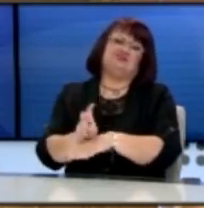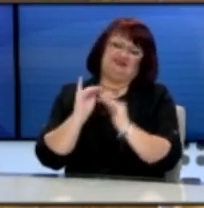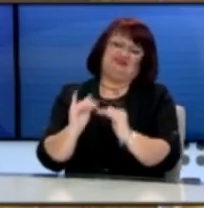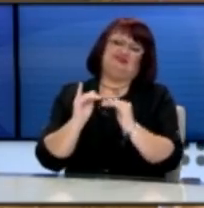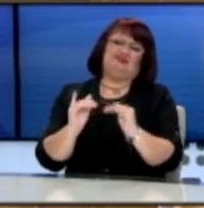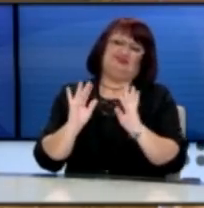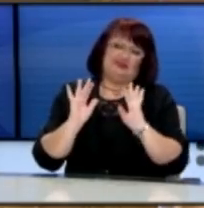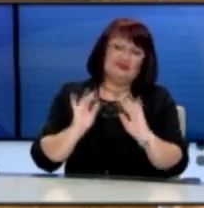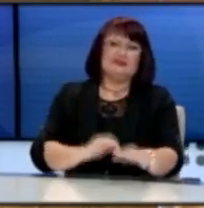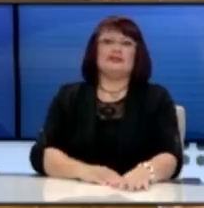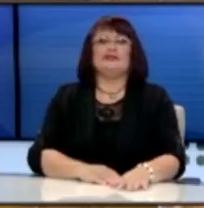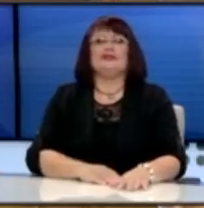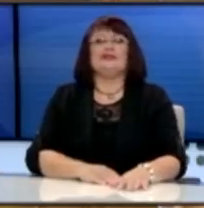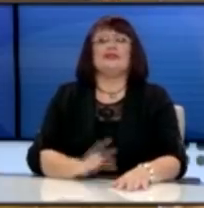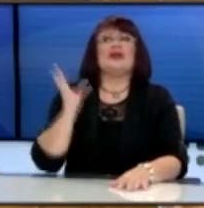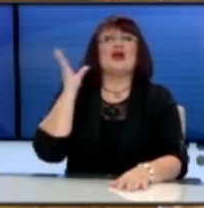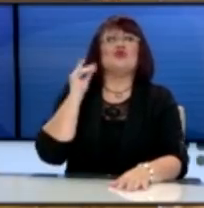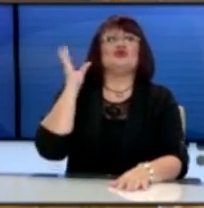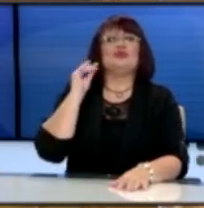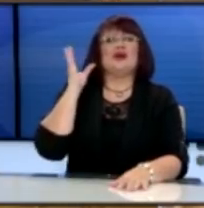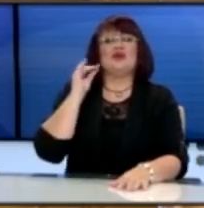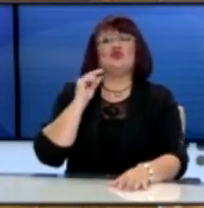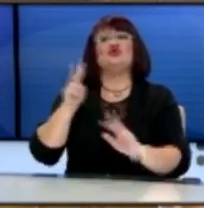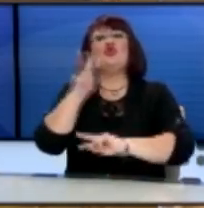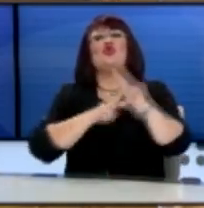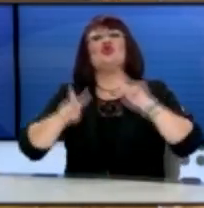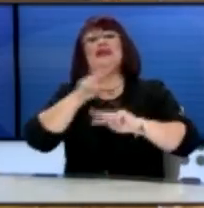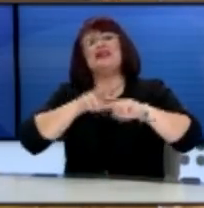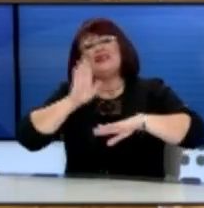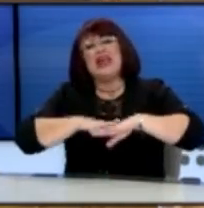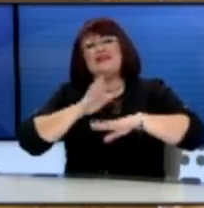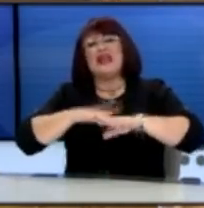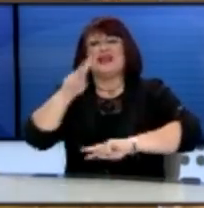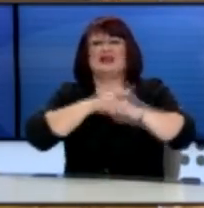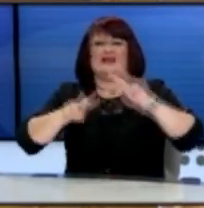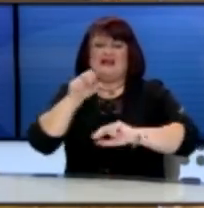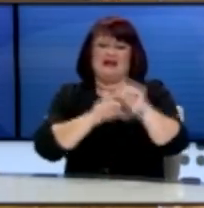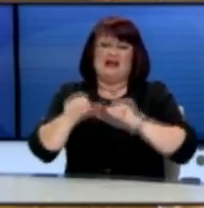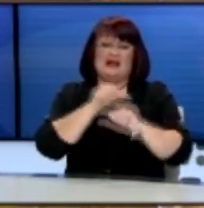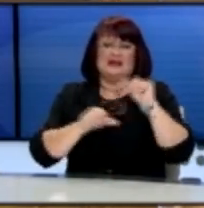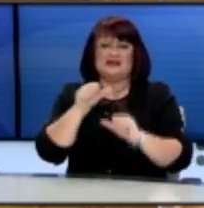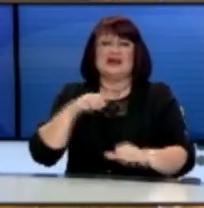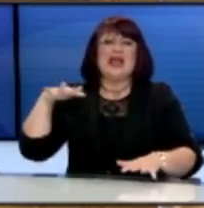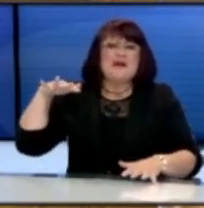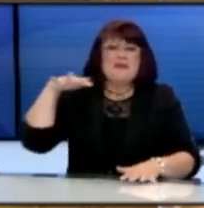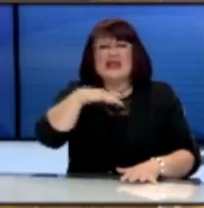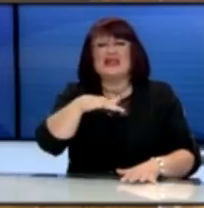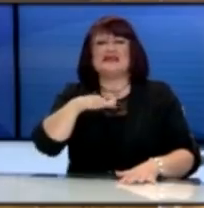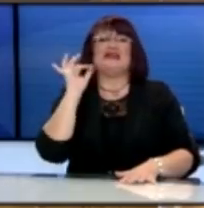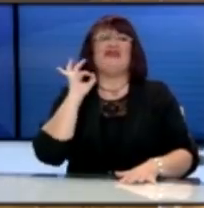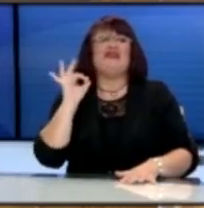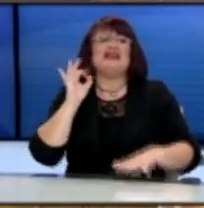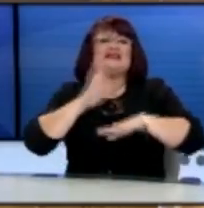πεπατημένη. Ακούσαμε ξανά τα περί κλιματικής κρίσης, πρωτοφανούς επίθεσης της φύσης και